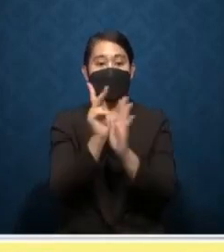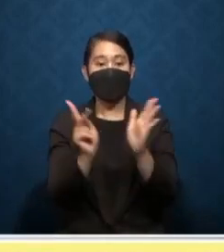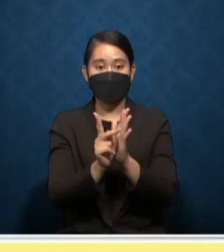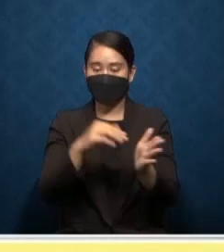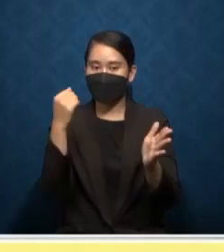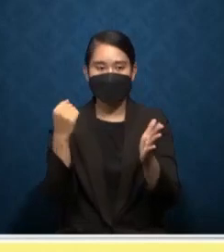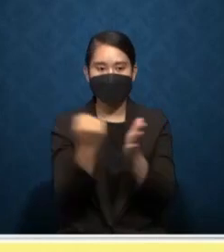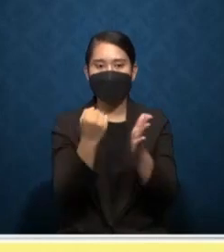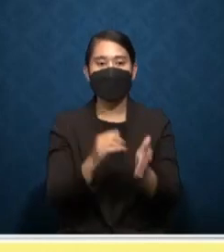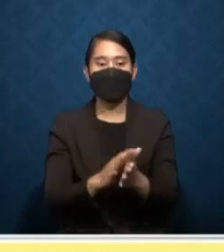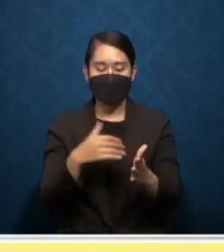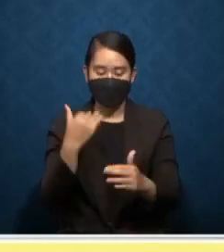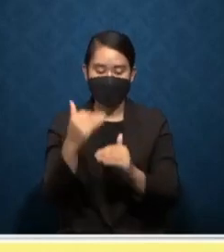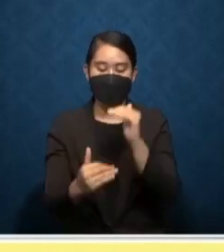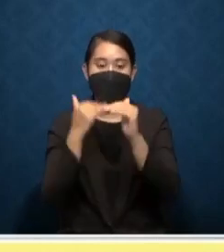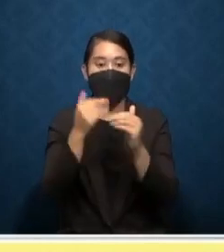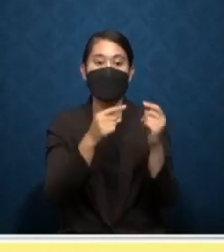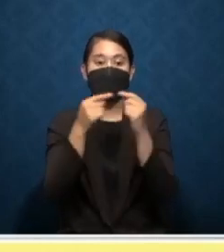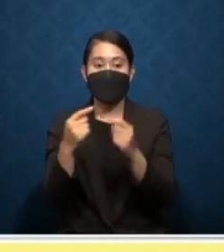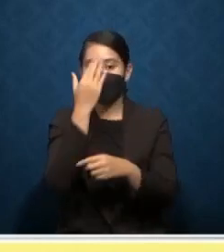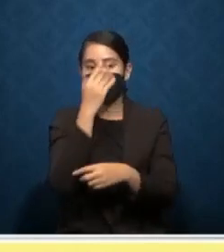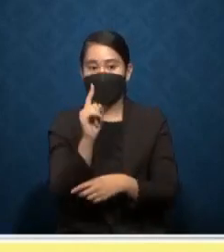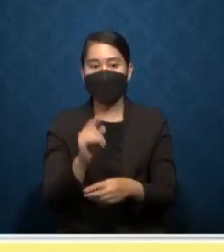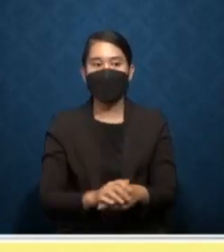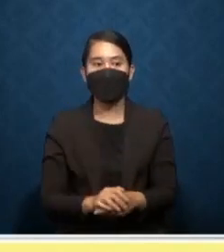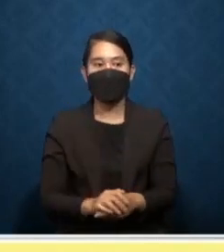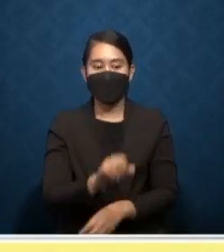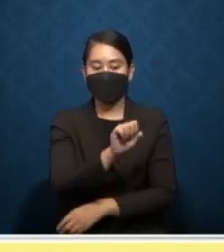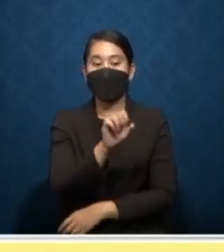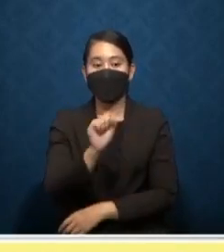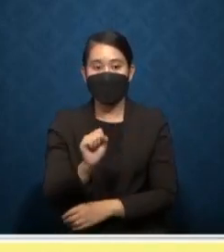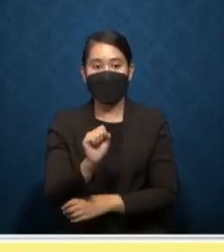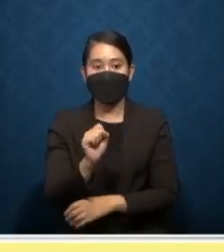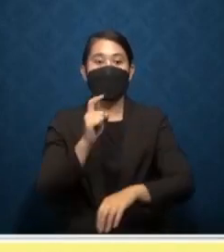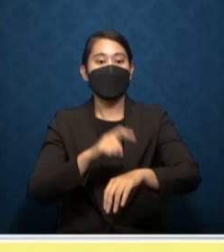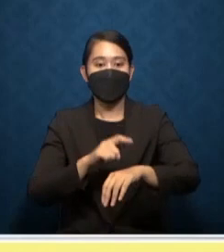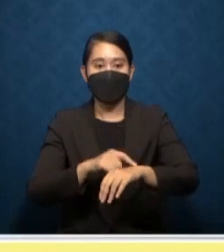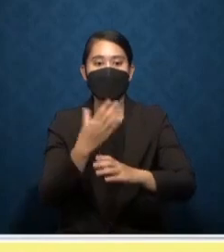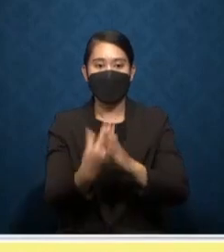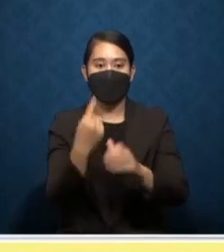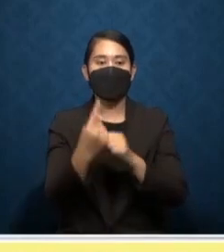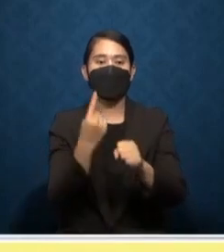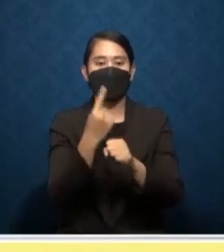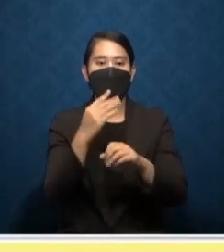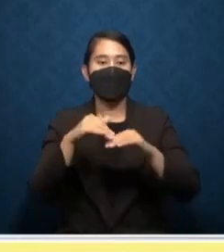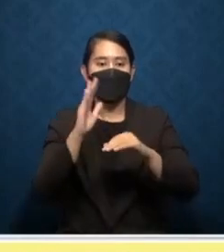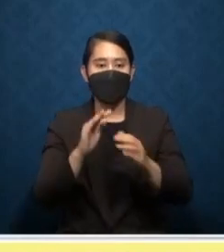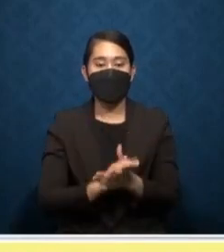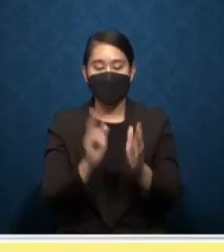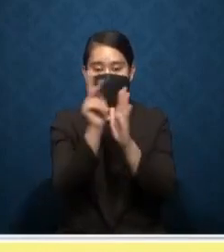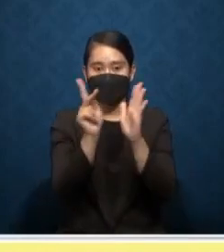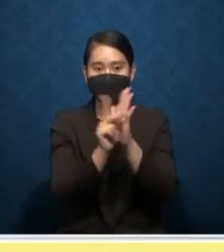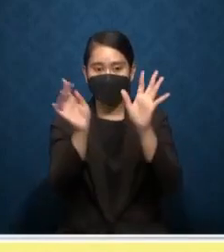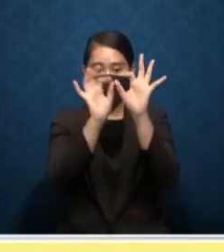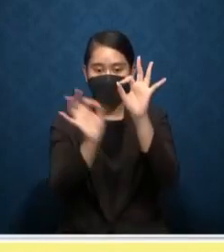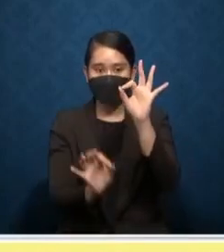จบมา5.้วมัจะได้เดินต่อ5. เพระวา5.พา5. ผู้แทนลสดอน5. กมีเวลาเหืแ่ปีเสร5. กฎหมายฉบับหนึ่นะ